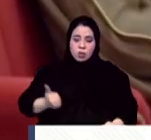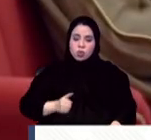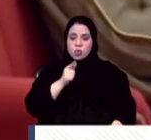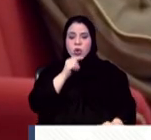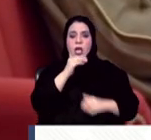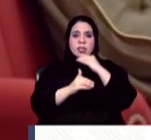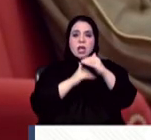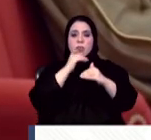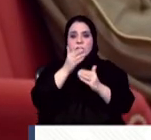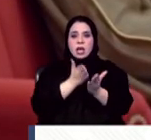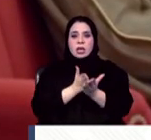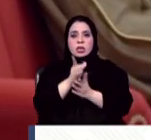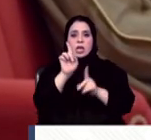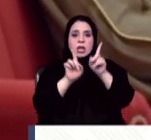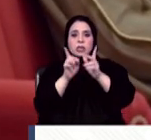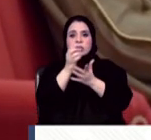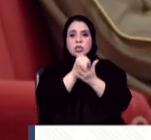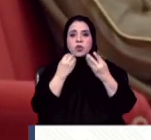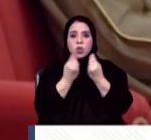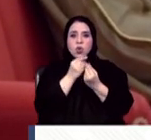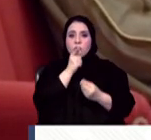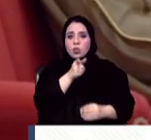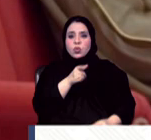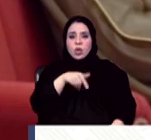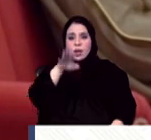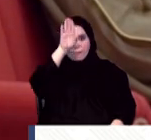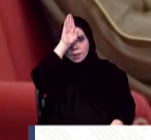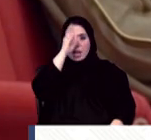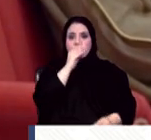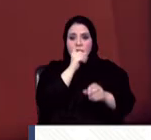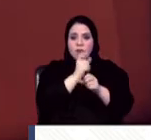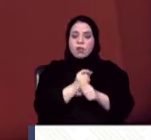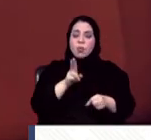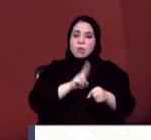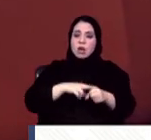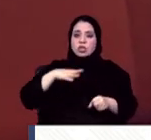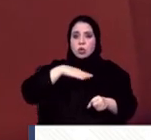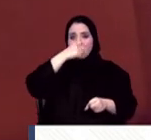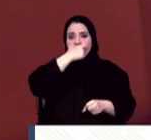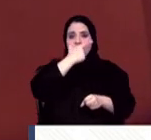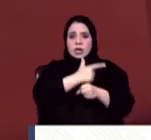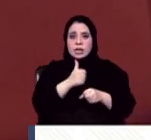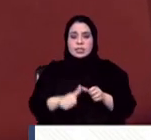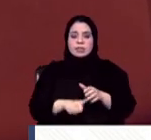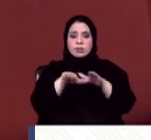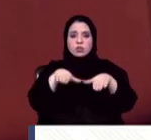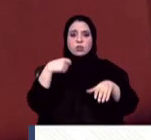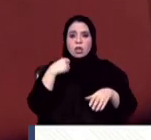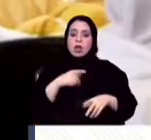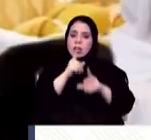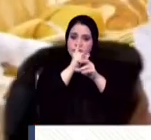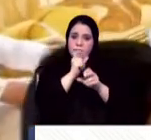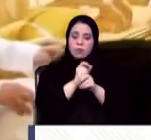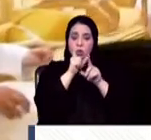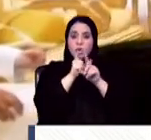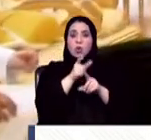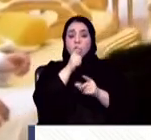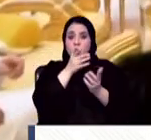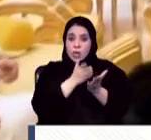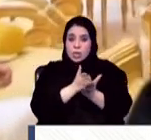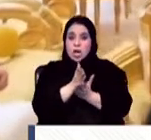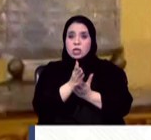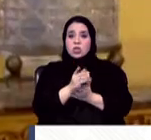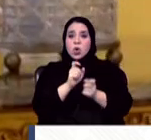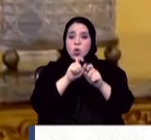لتنميه القطاع الاقتصادي وتوجيهات سمو ولي العهد رئيس مجلس الوزراء حفظه الله كنهج